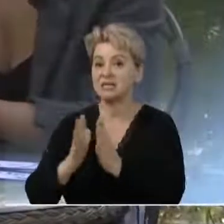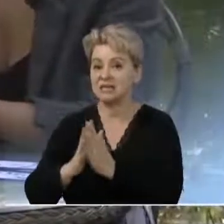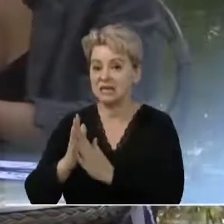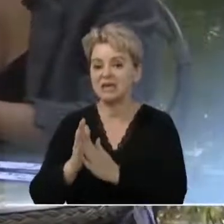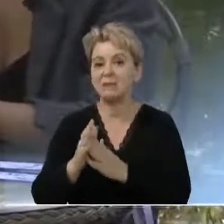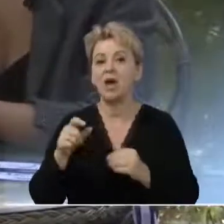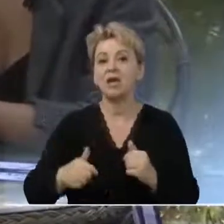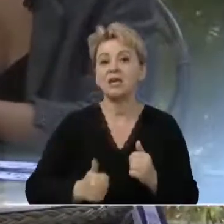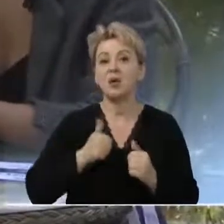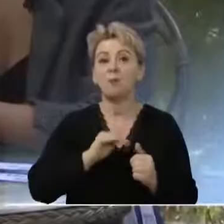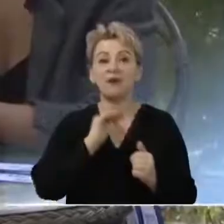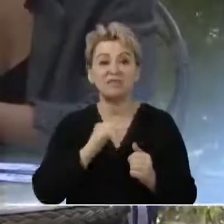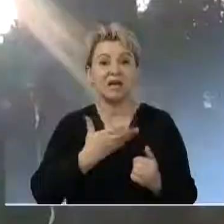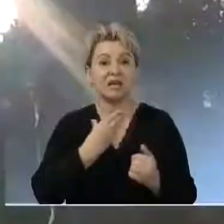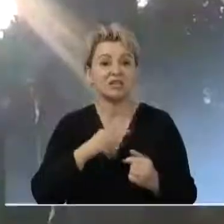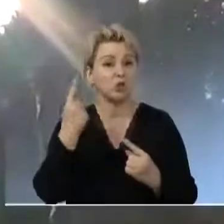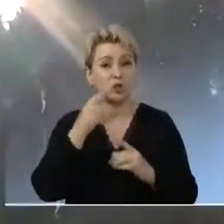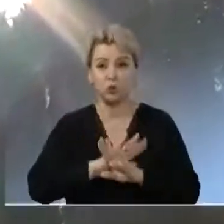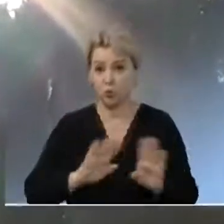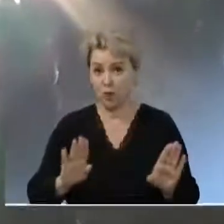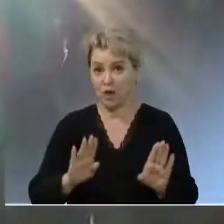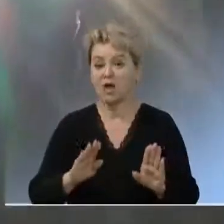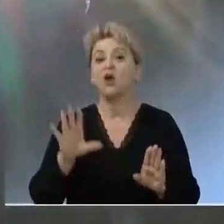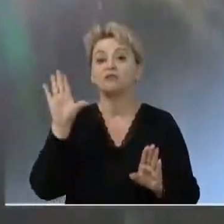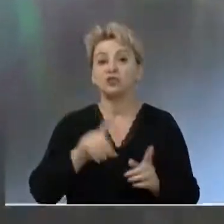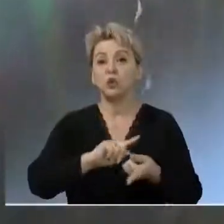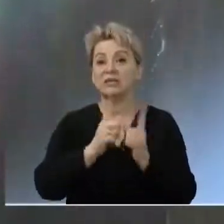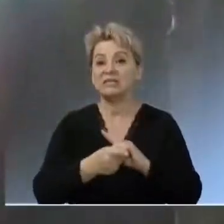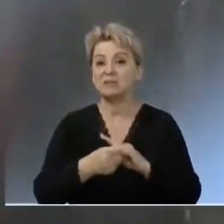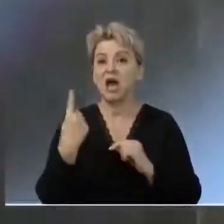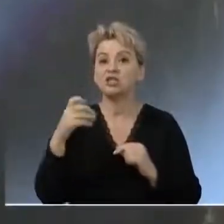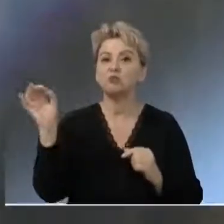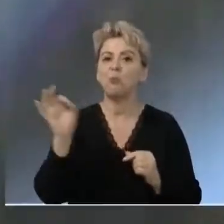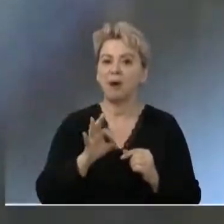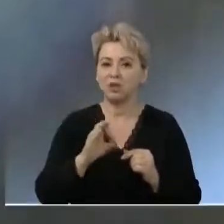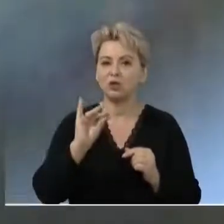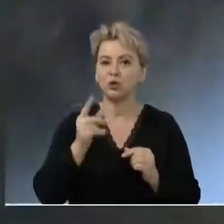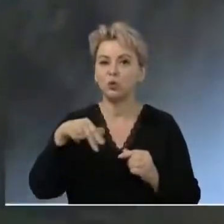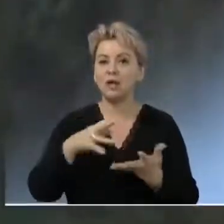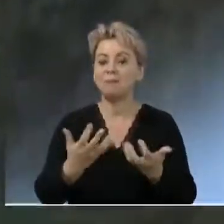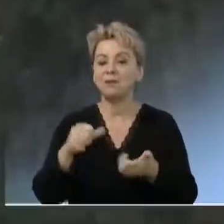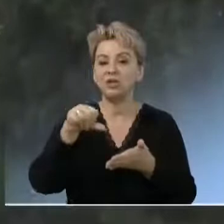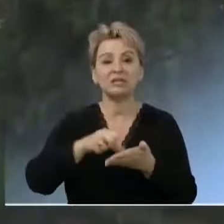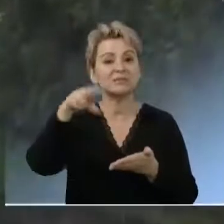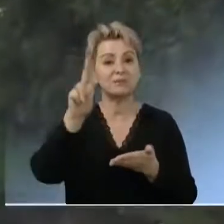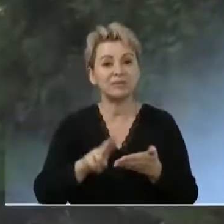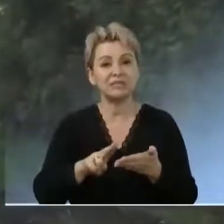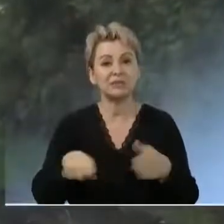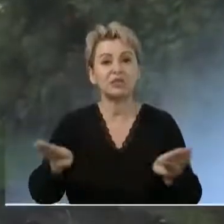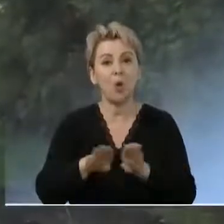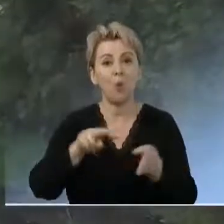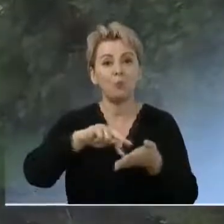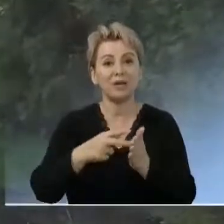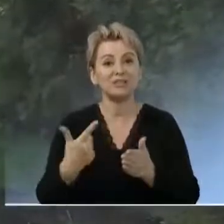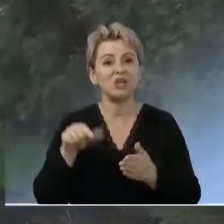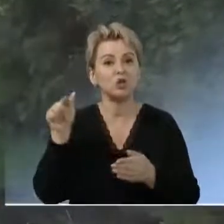и о карьере профессиональной красавицы даже не думала. Но все изменилось буквально в один момент. Юлия приняла участие в специальном мотивирующем проекте,